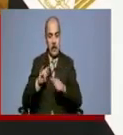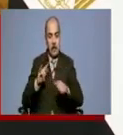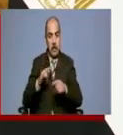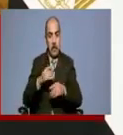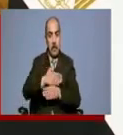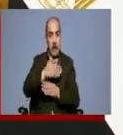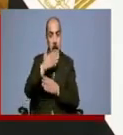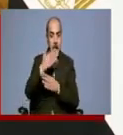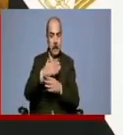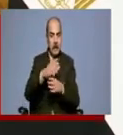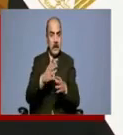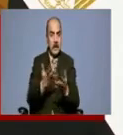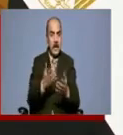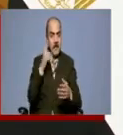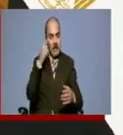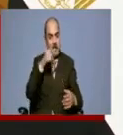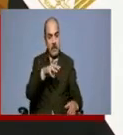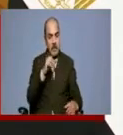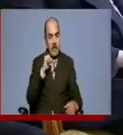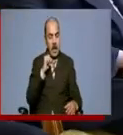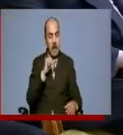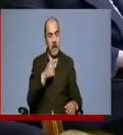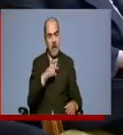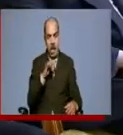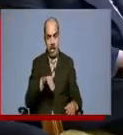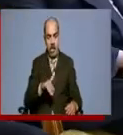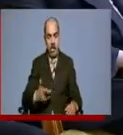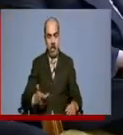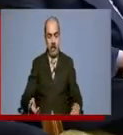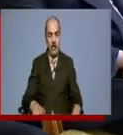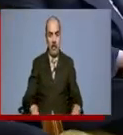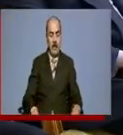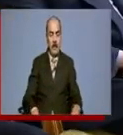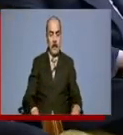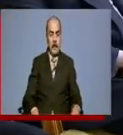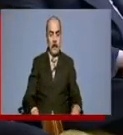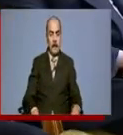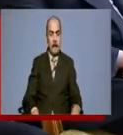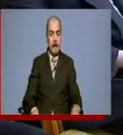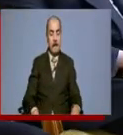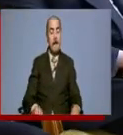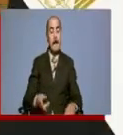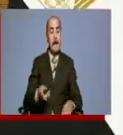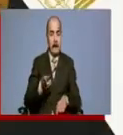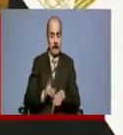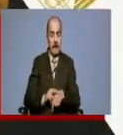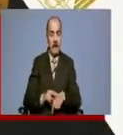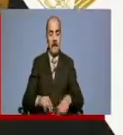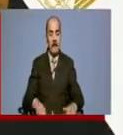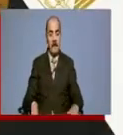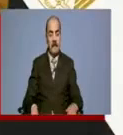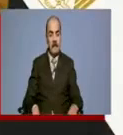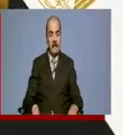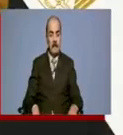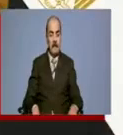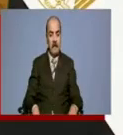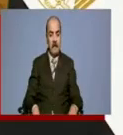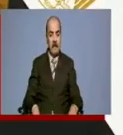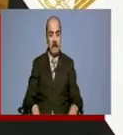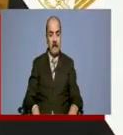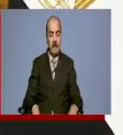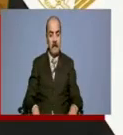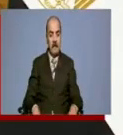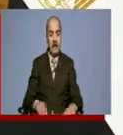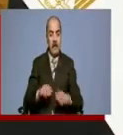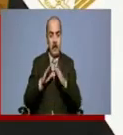عليها ولديهم امر عقائدي في هذا التصور ان زوق القصه واحده واحده خلي بالك عايزين نركز في تصريحه في غايه درعي فيول ما بدات